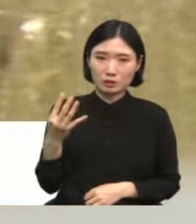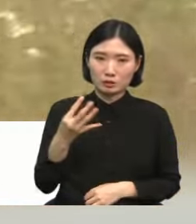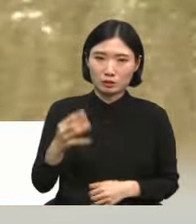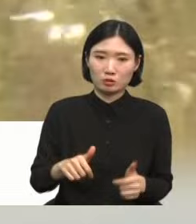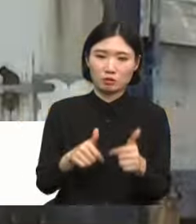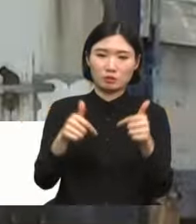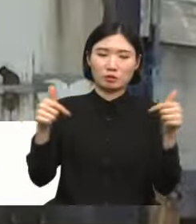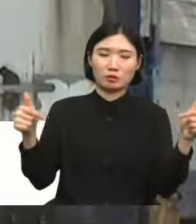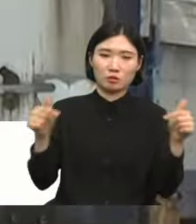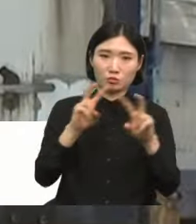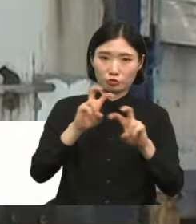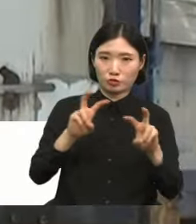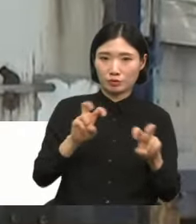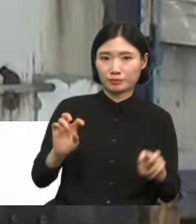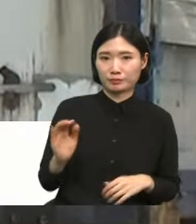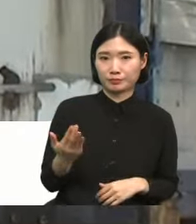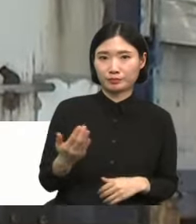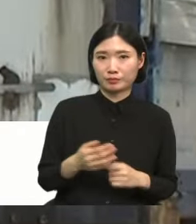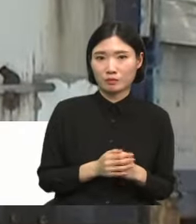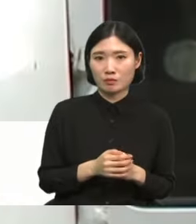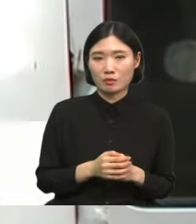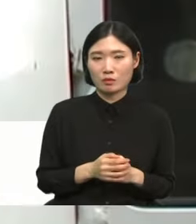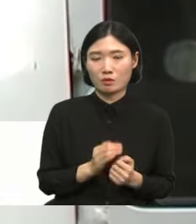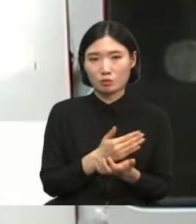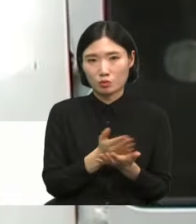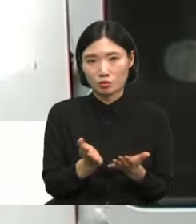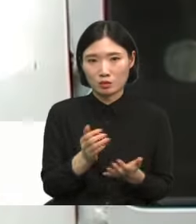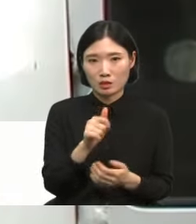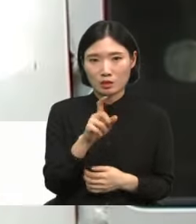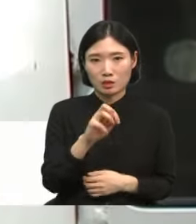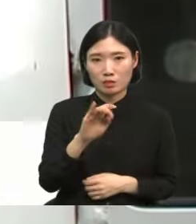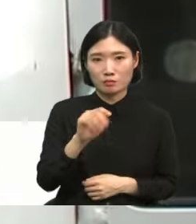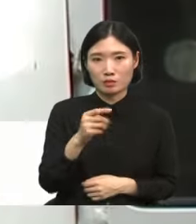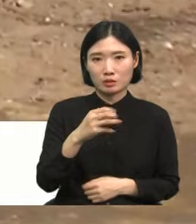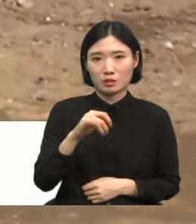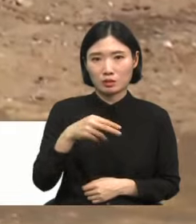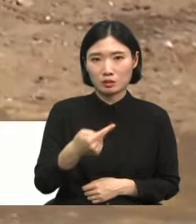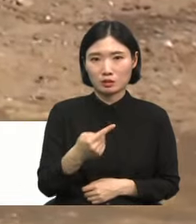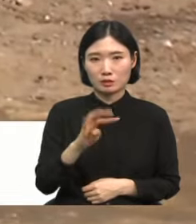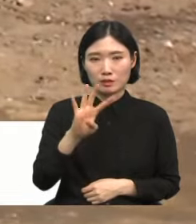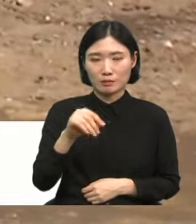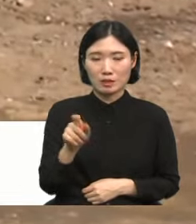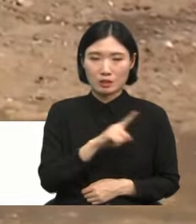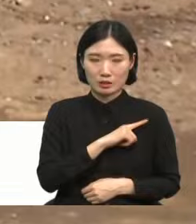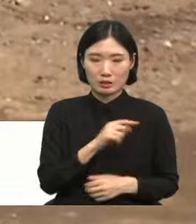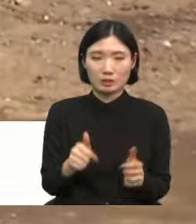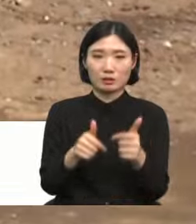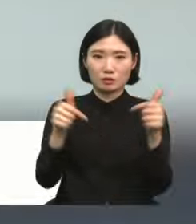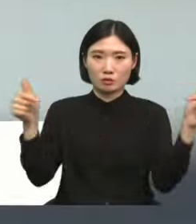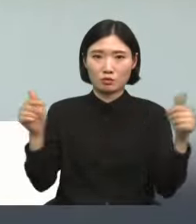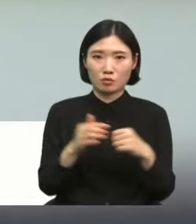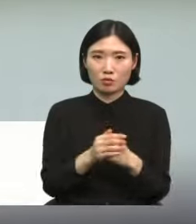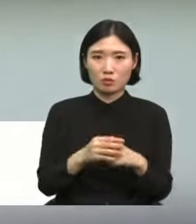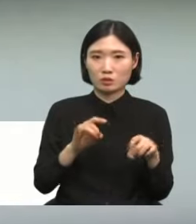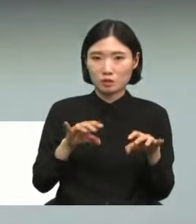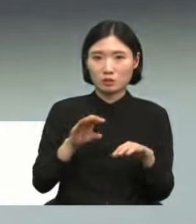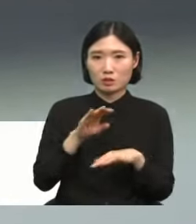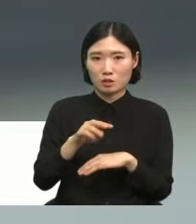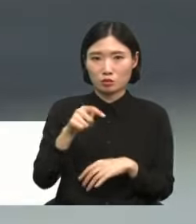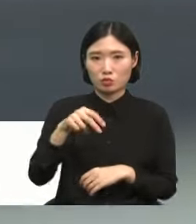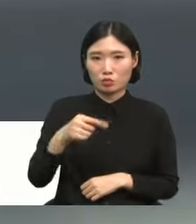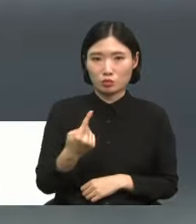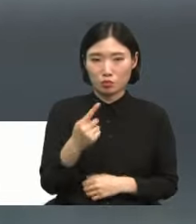증가한 것으로 분석됐습니다 차종별로 보면 하이브리드 차량이 4만 대로 가장 많이 늘었고 전기차